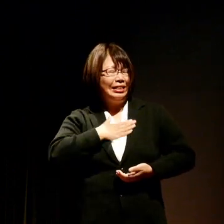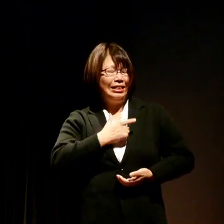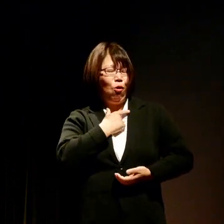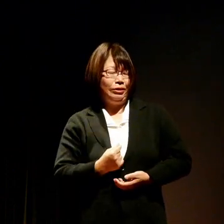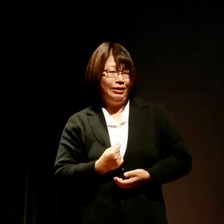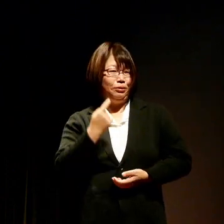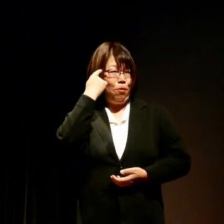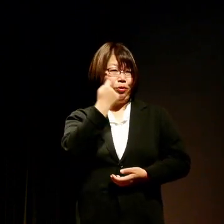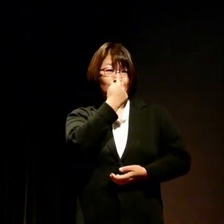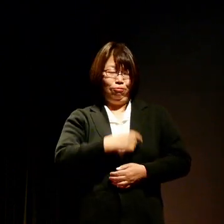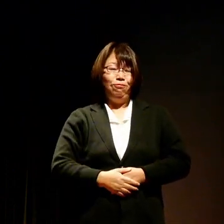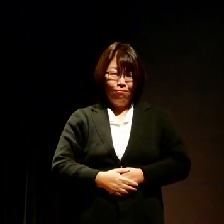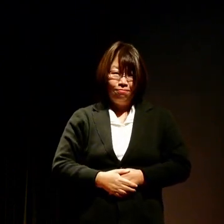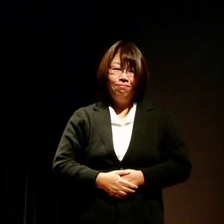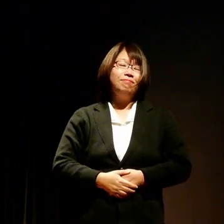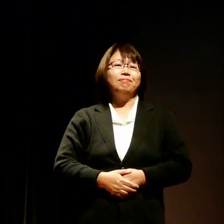います。